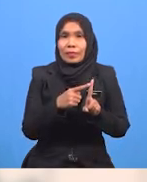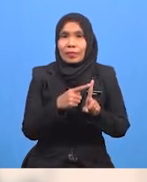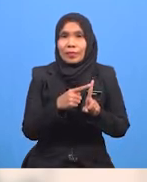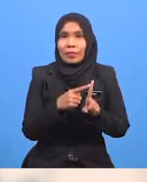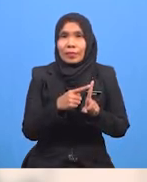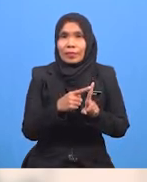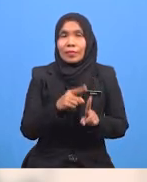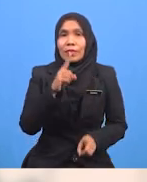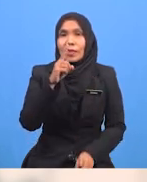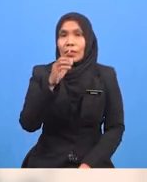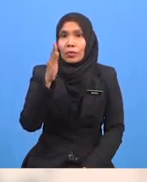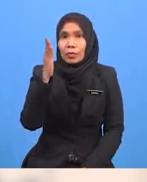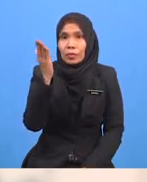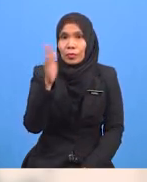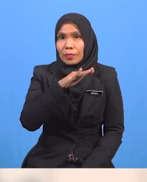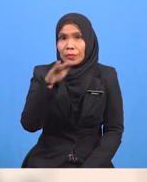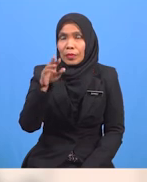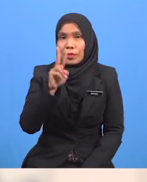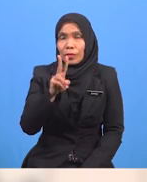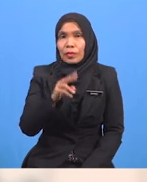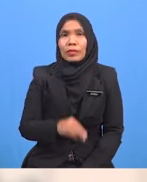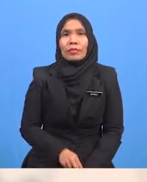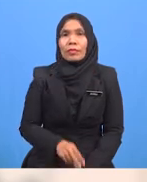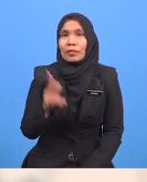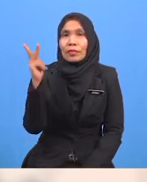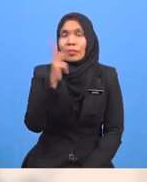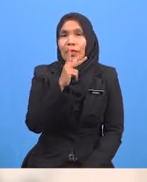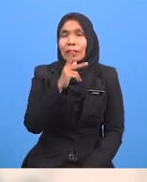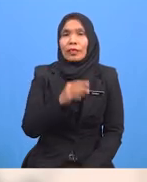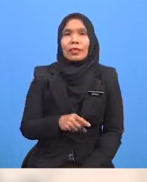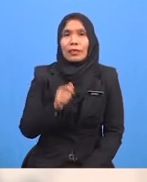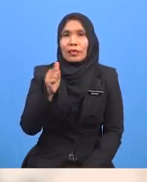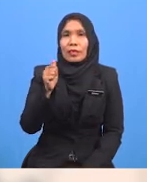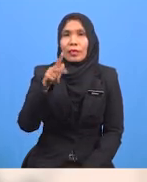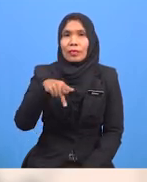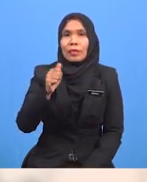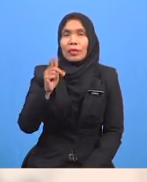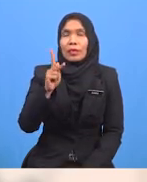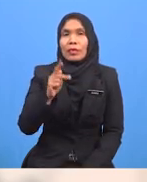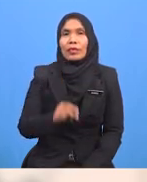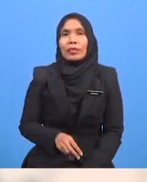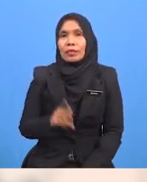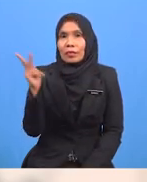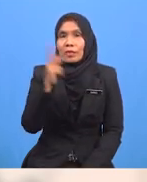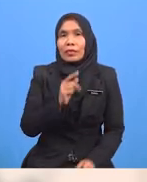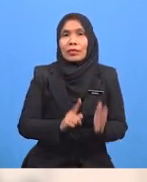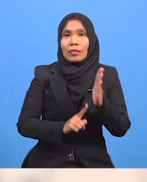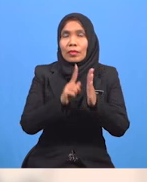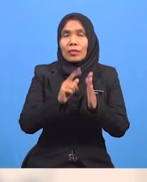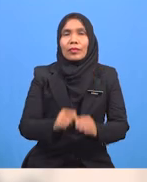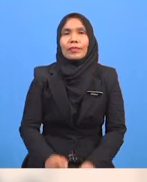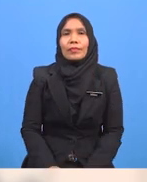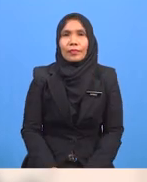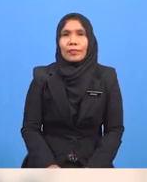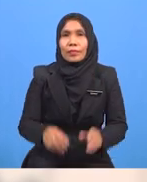1/2 darat tapak dara tinggi Bromo sebagai luas segitiga ini